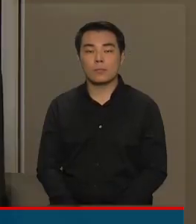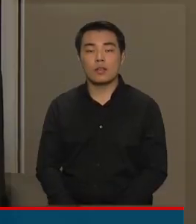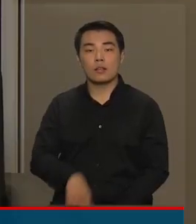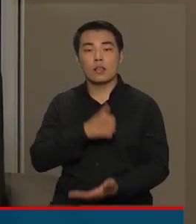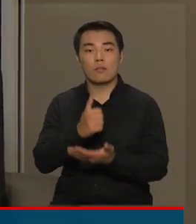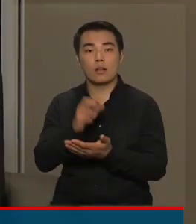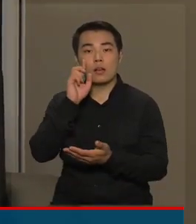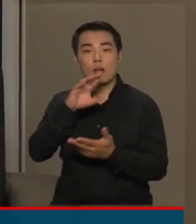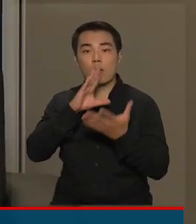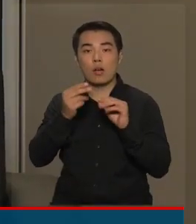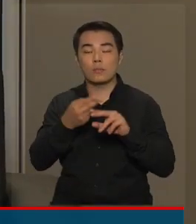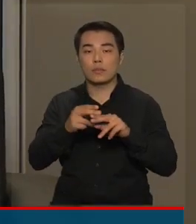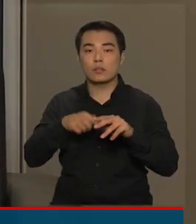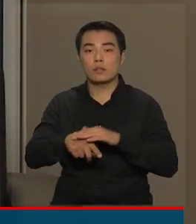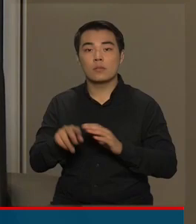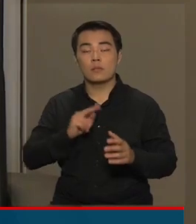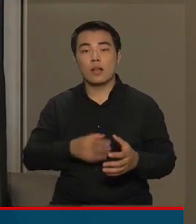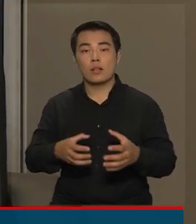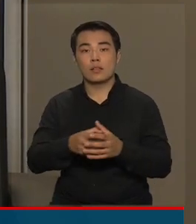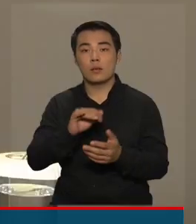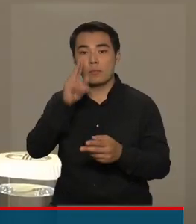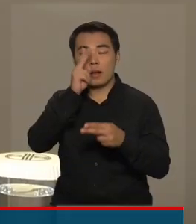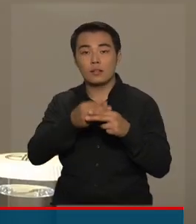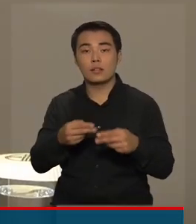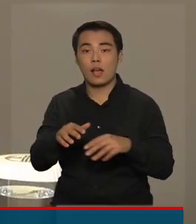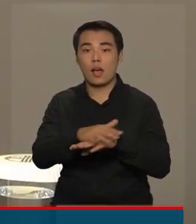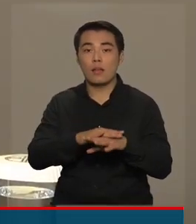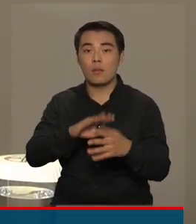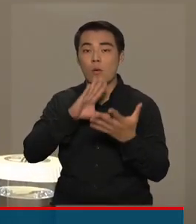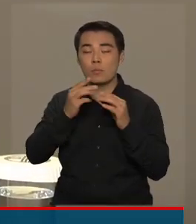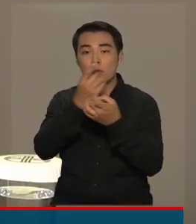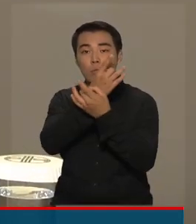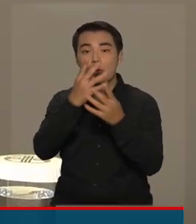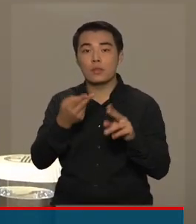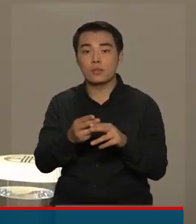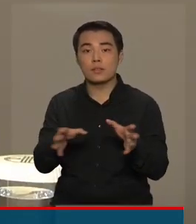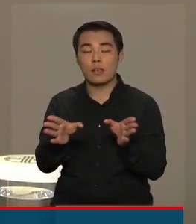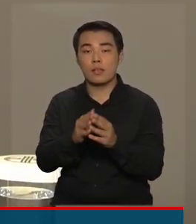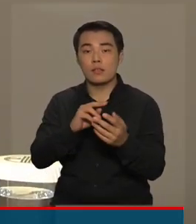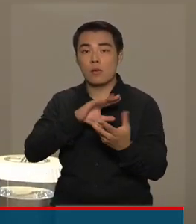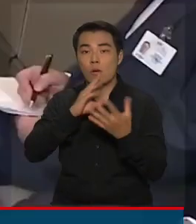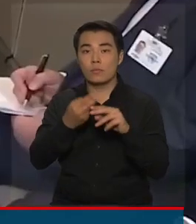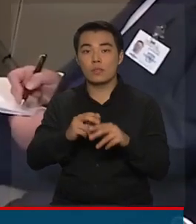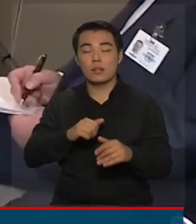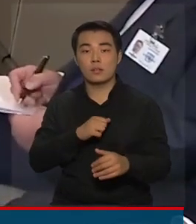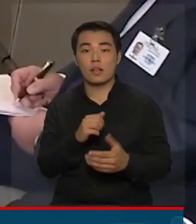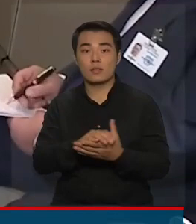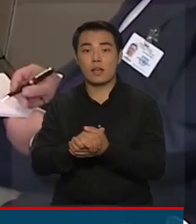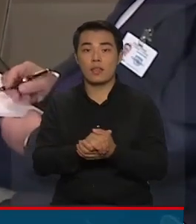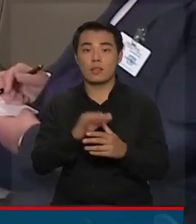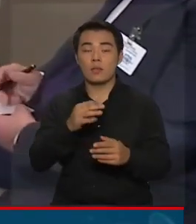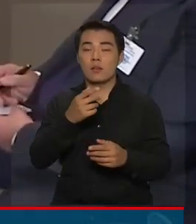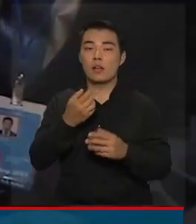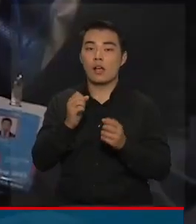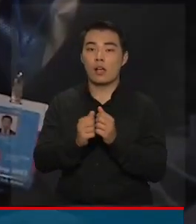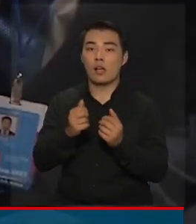Мемлекет басшысы мажарлық әріптестер мен бауырлас елдер арасындағы тарихи және мәдени байланыстарға негізделген стратегиялық серіктестік пен күн тәртібіндегі